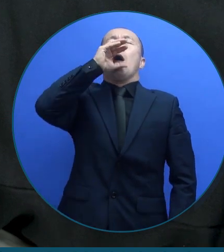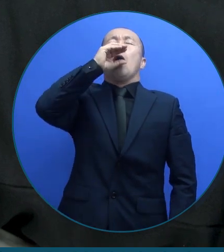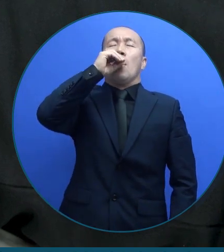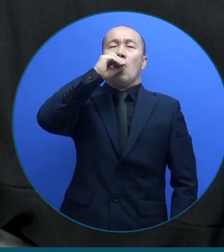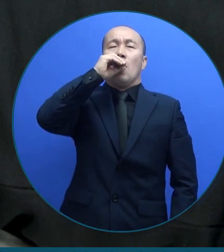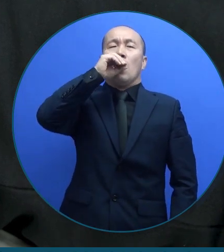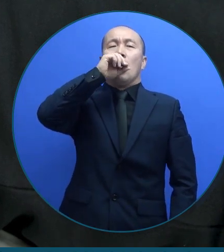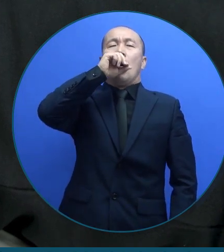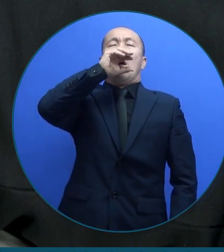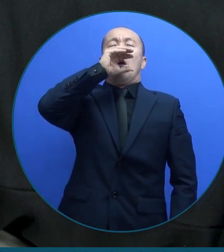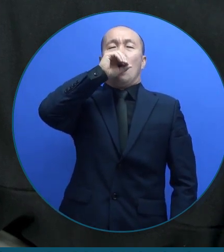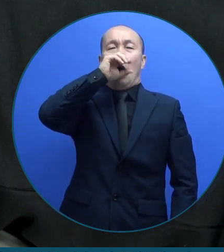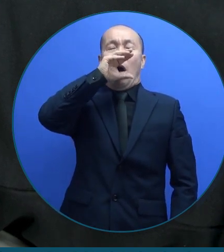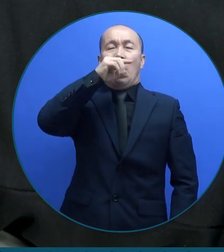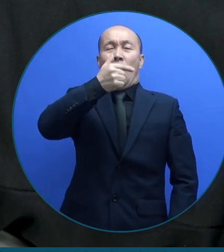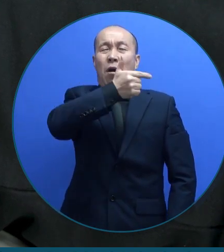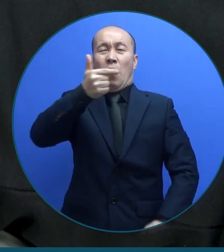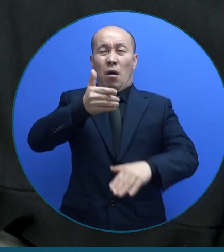불규칙하게 헐떡인다거나